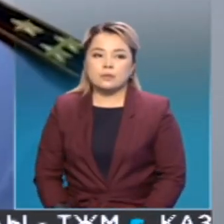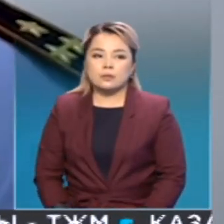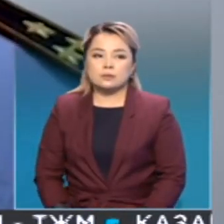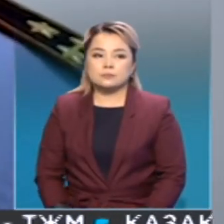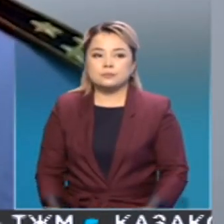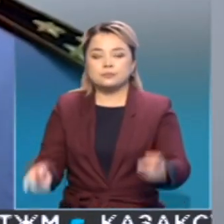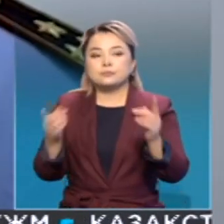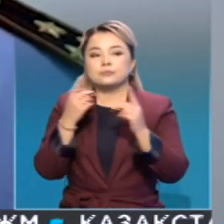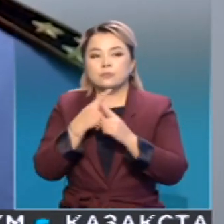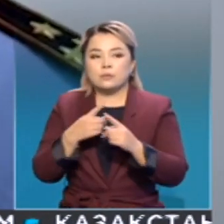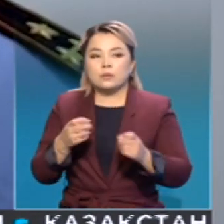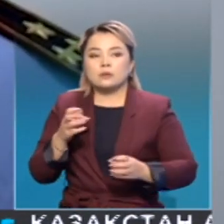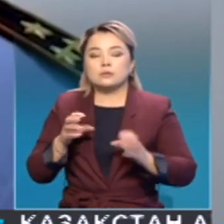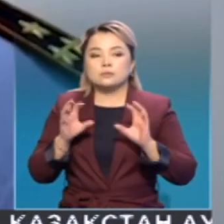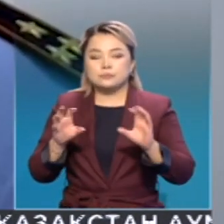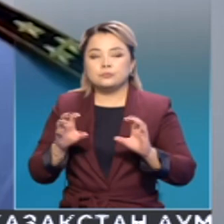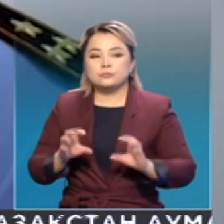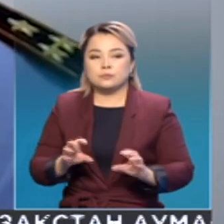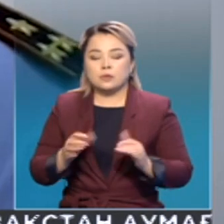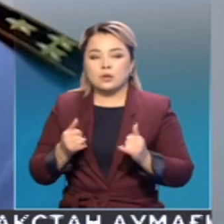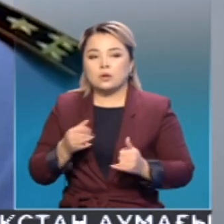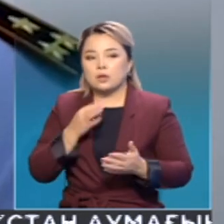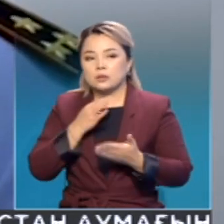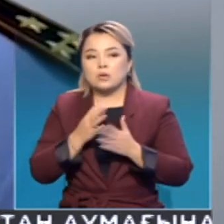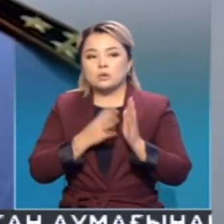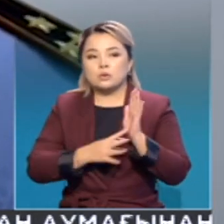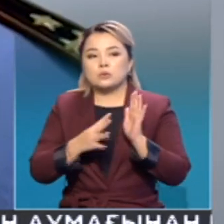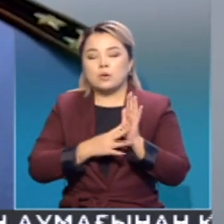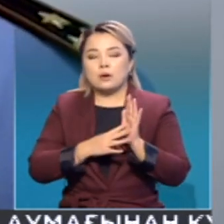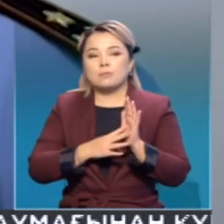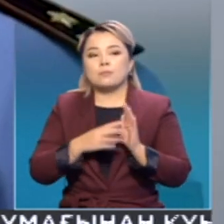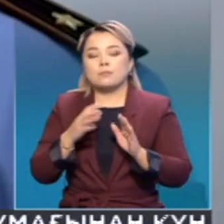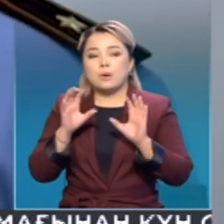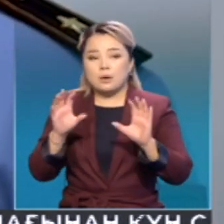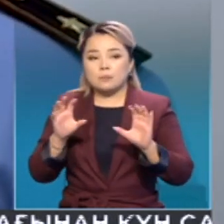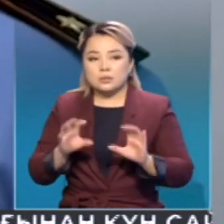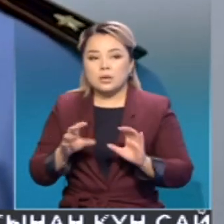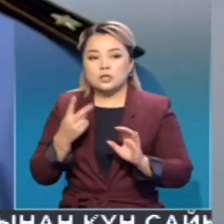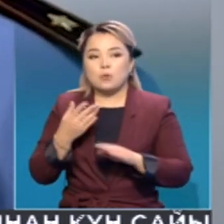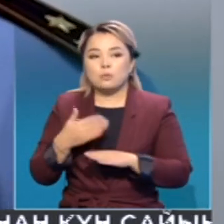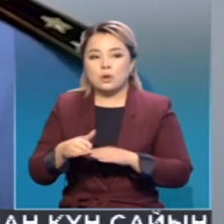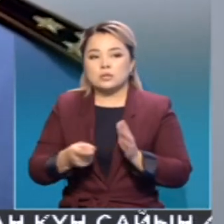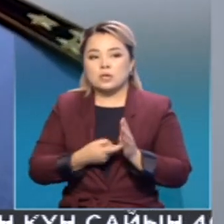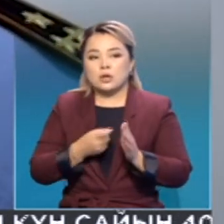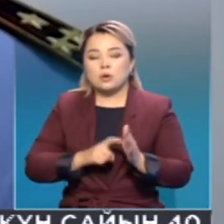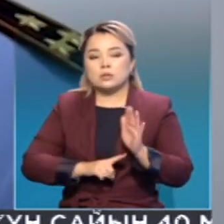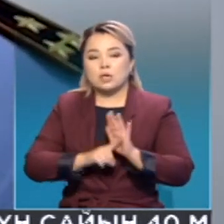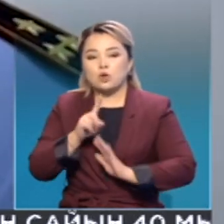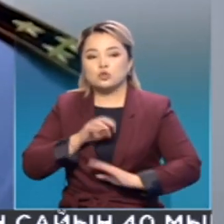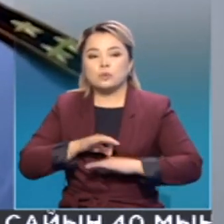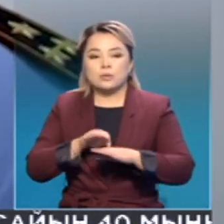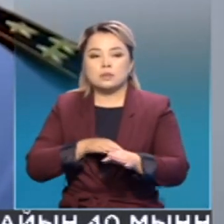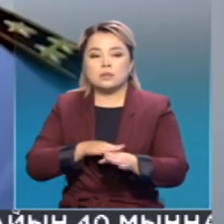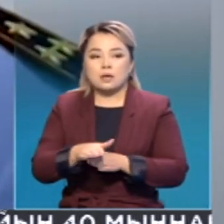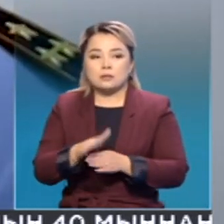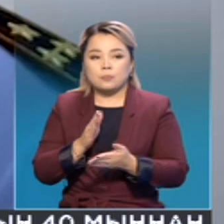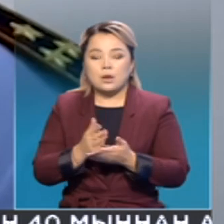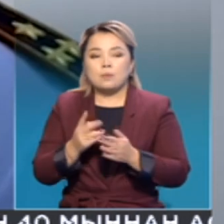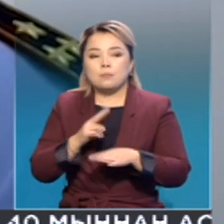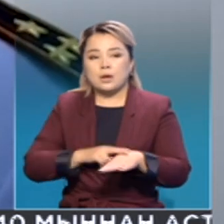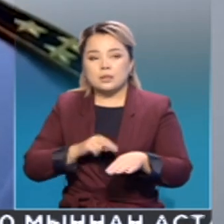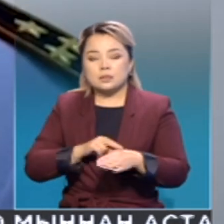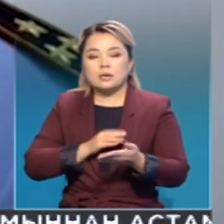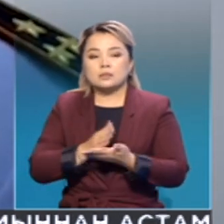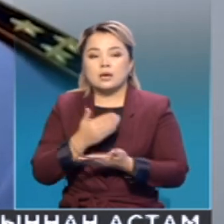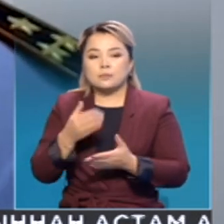Аталған дерек бойынша Қылмыстық кодексінің 99-шы бабының 2-ші бөлігімен сотқа дейінгі тергеу амалдары басталды. Қазіргі таңда полиция